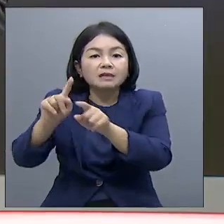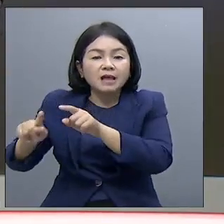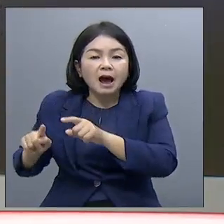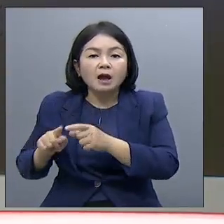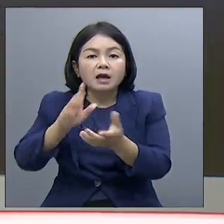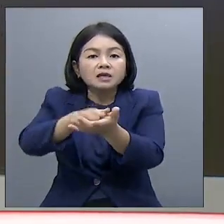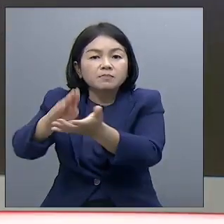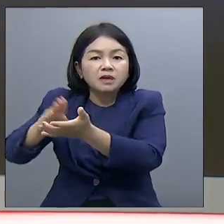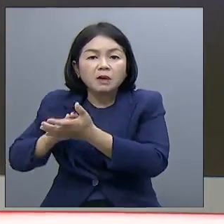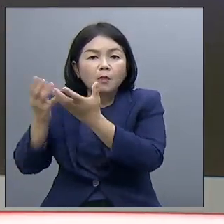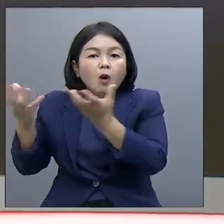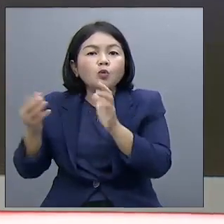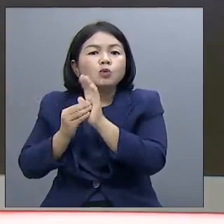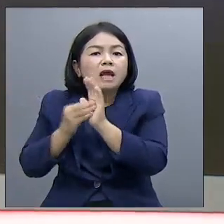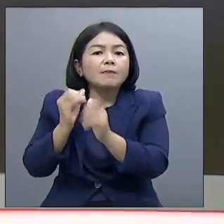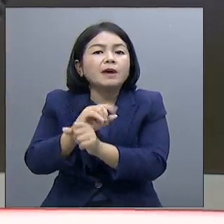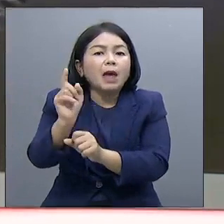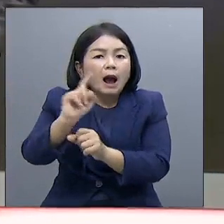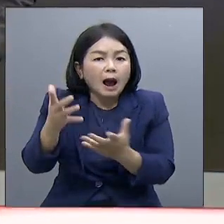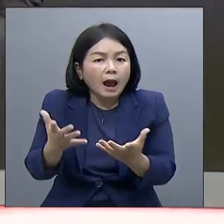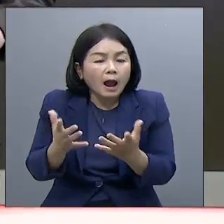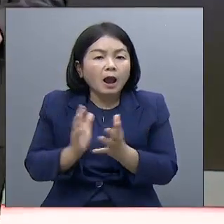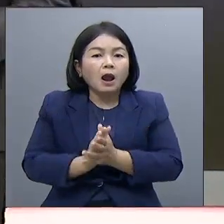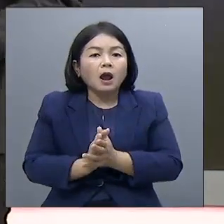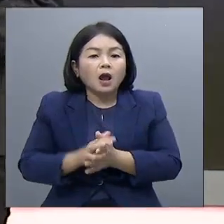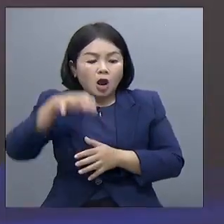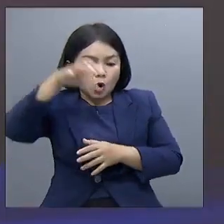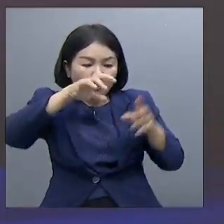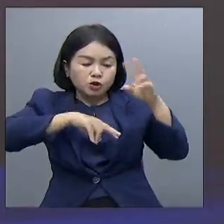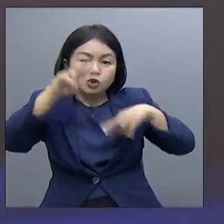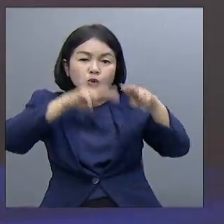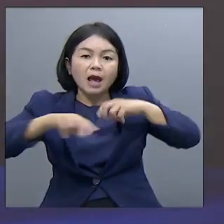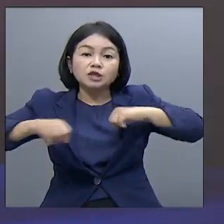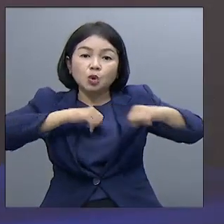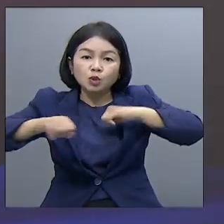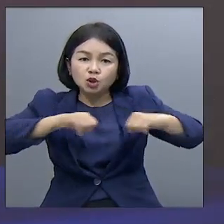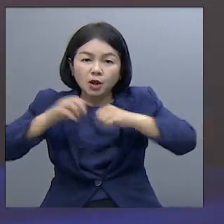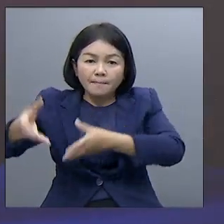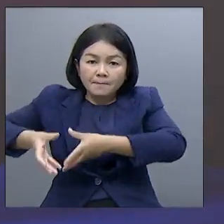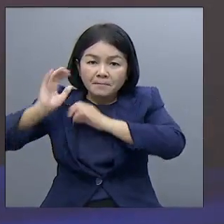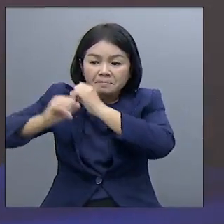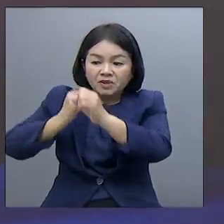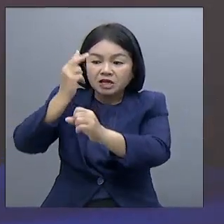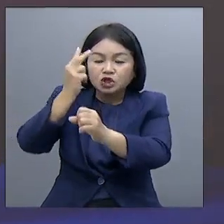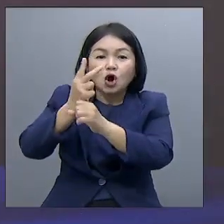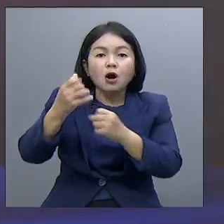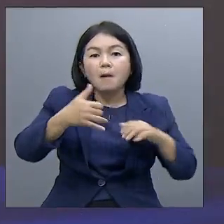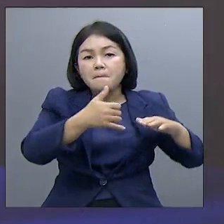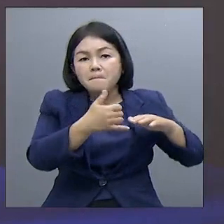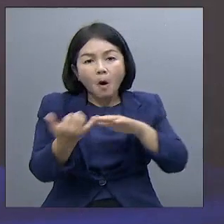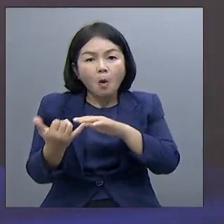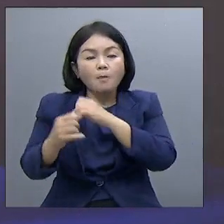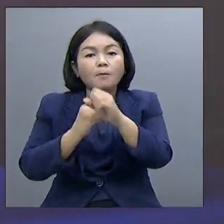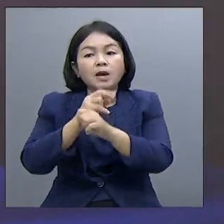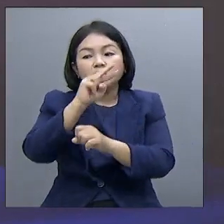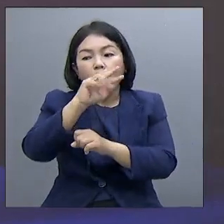ข้อมูลจากกรมคุมประพฤติที่เขาออกมาเปิดเผยสถิติอุบัติเหตุที่เกิดขึ้นย้อนไป2ปีคุณผู้ชมอย่างปี